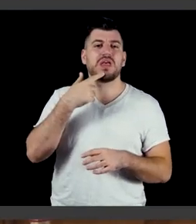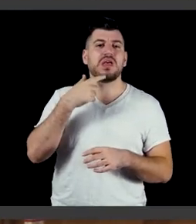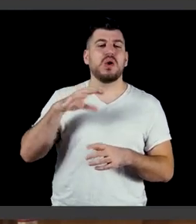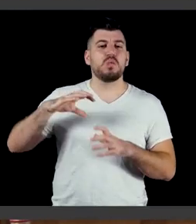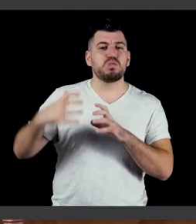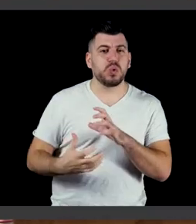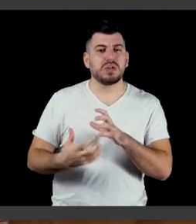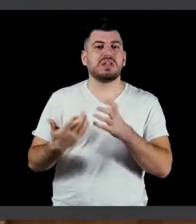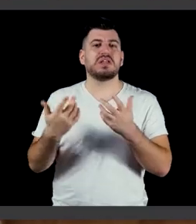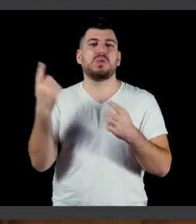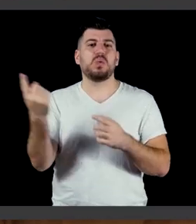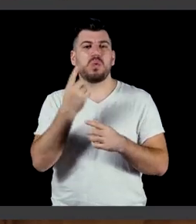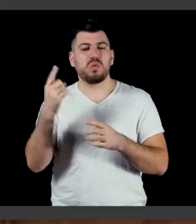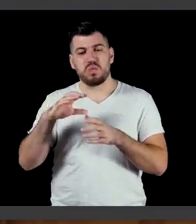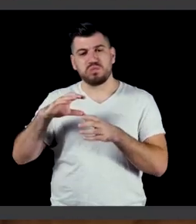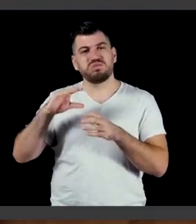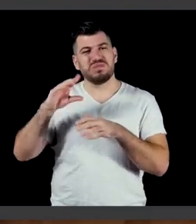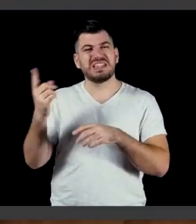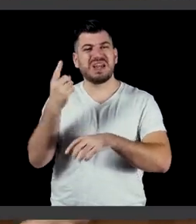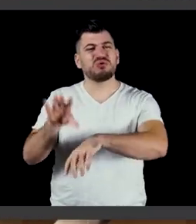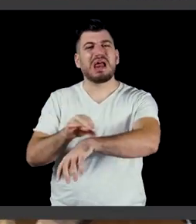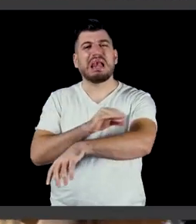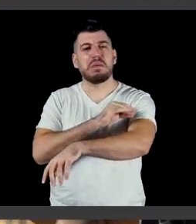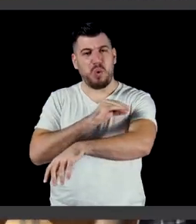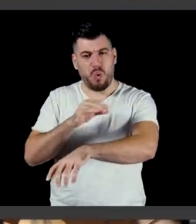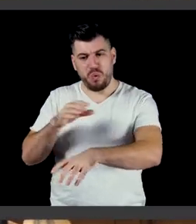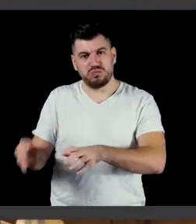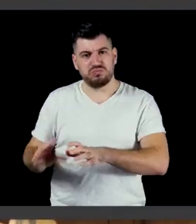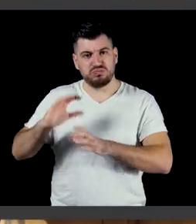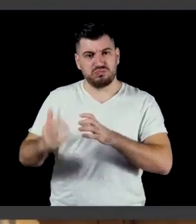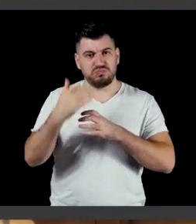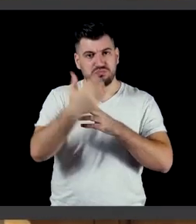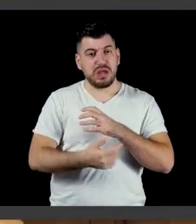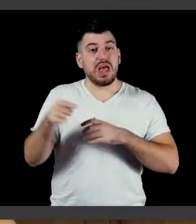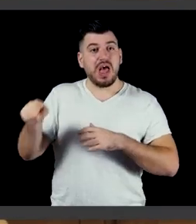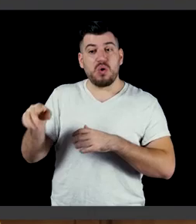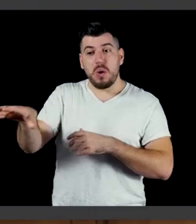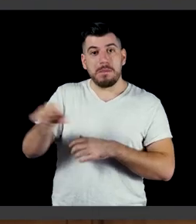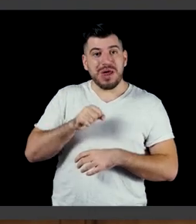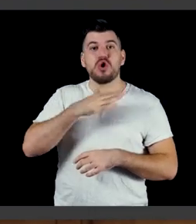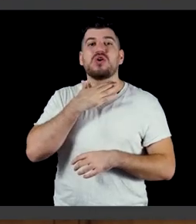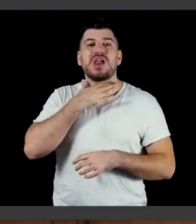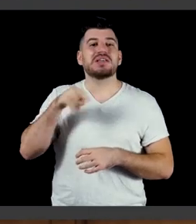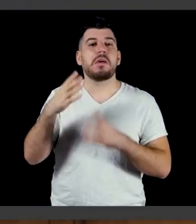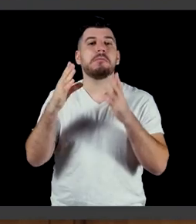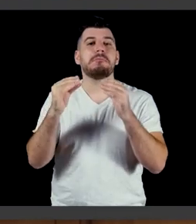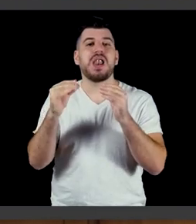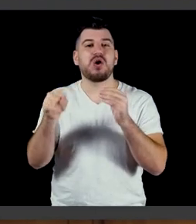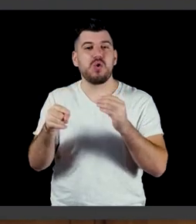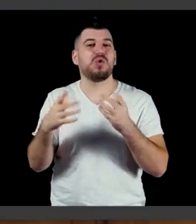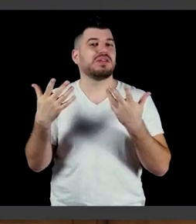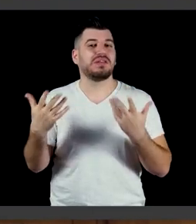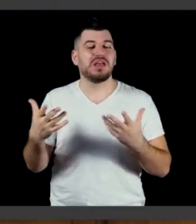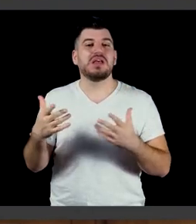παχύ σημείο του χοιρινού για να κάνουν γύρο, εγώ παίρνω το πιο μαλακό και το πιο αφράτο σημείο του χοιρινού, που